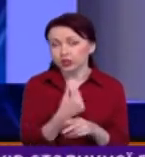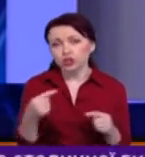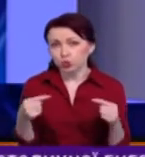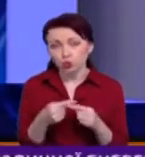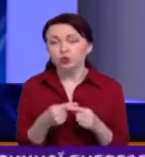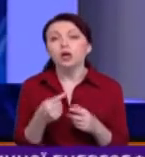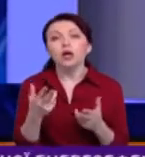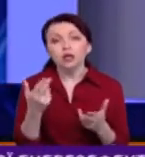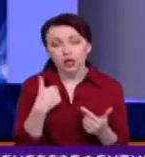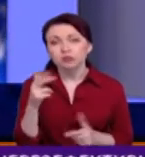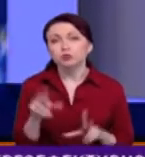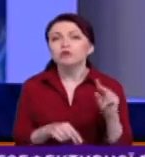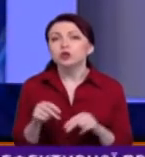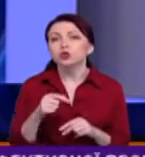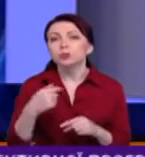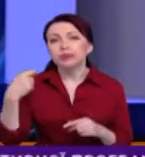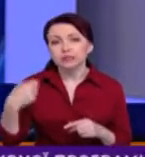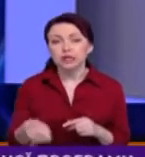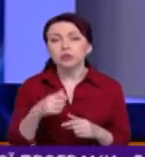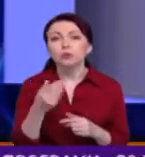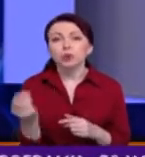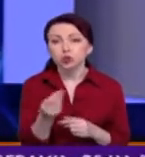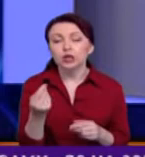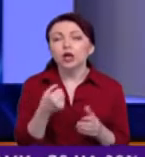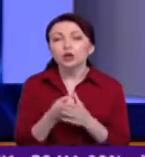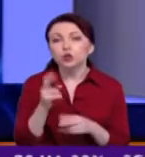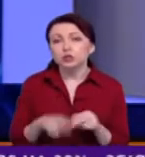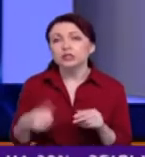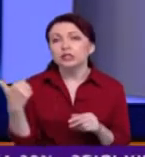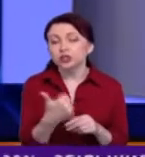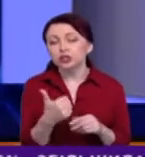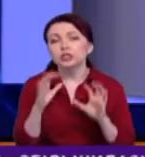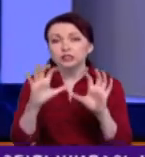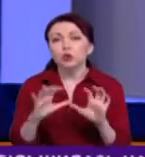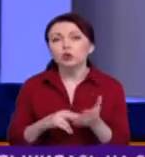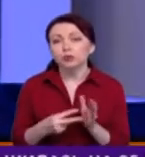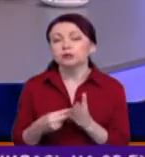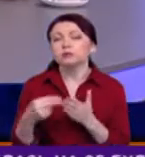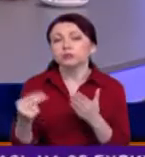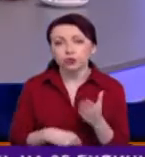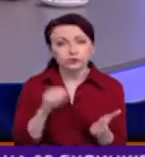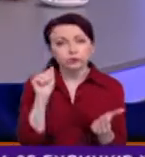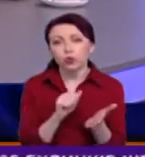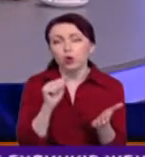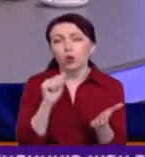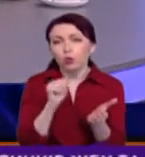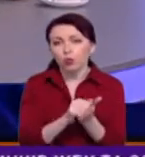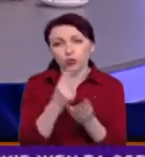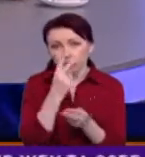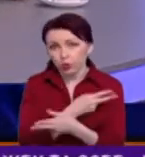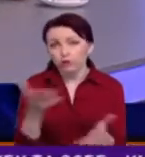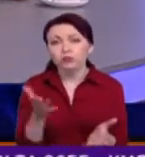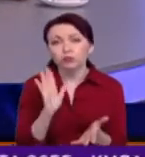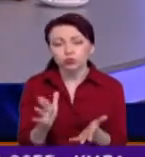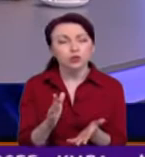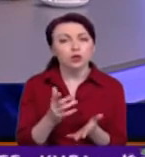що президент Порошенко до кінця тижня цей законопроект підпише, він буде невідкладно опублікований, набуде чинності, і ми